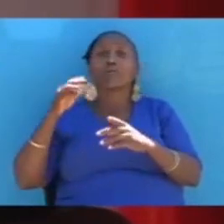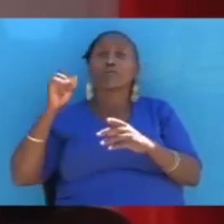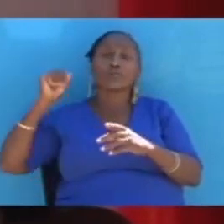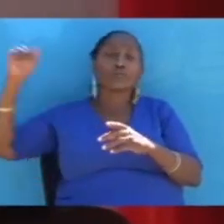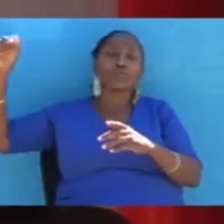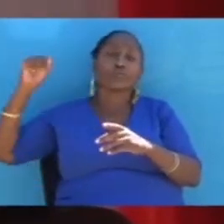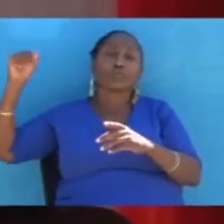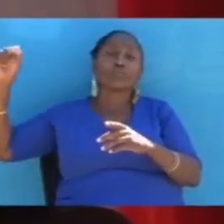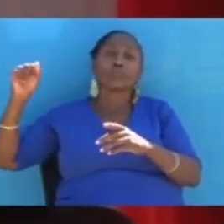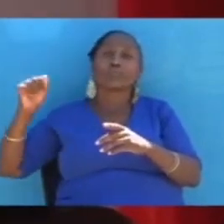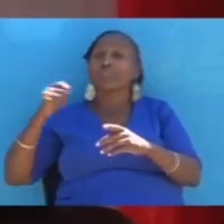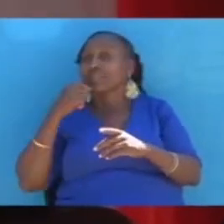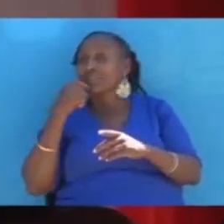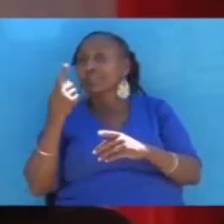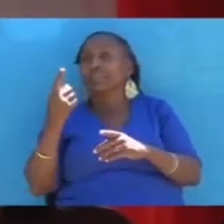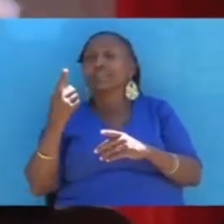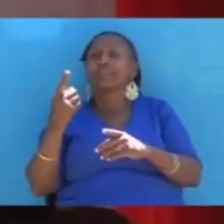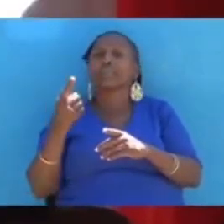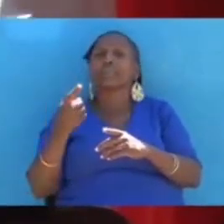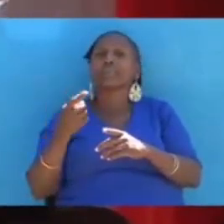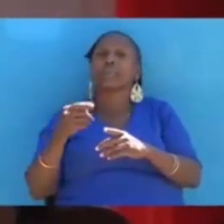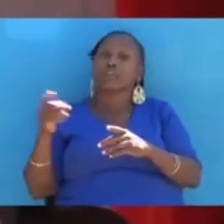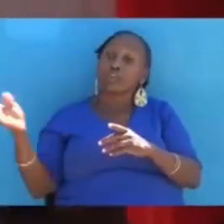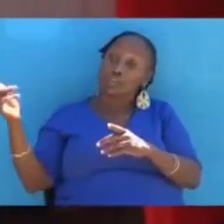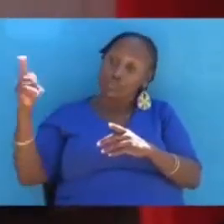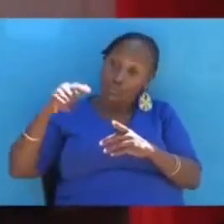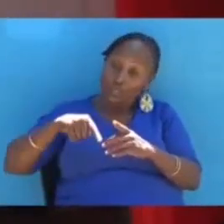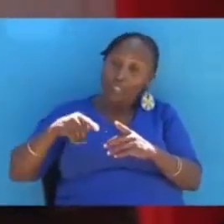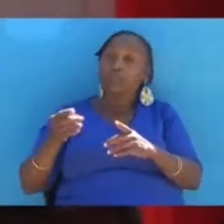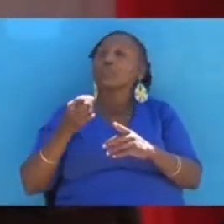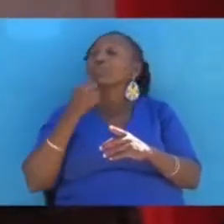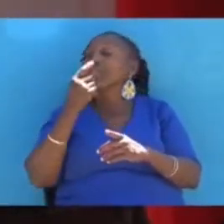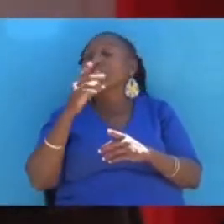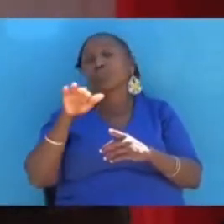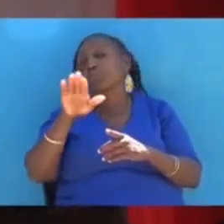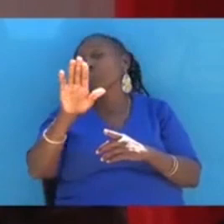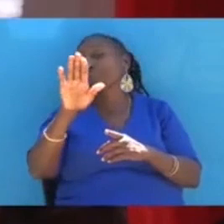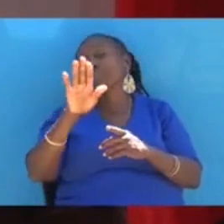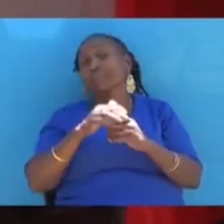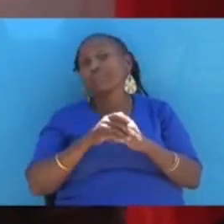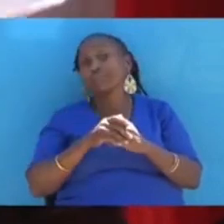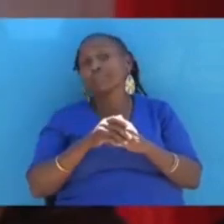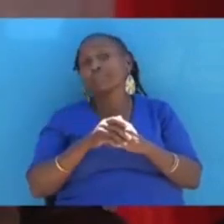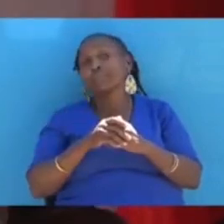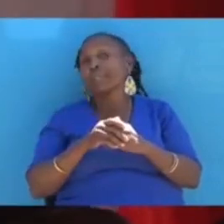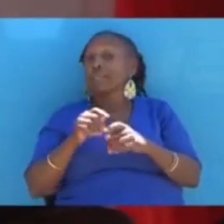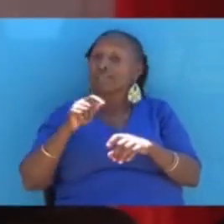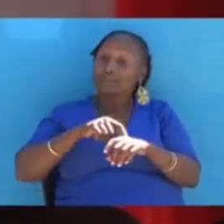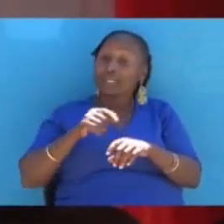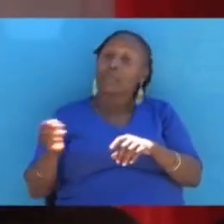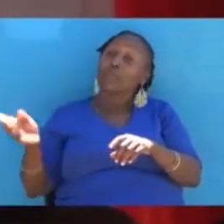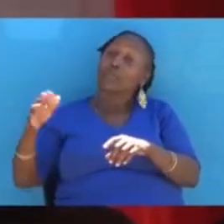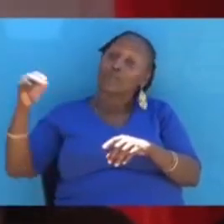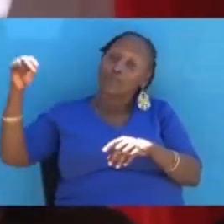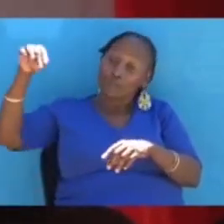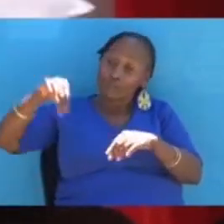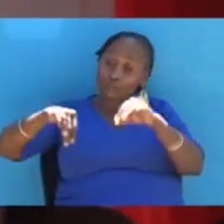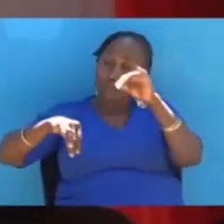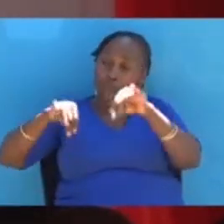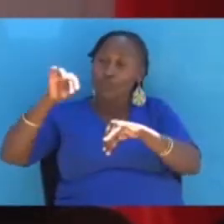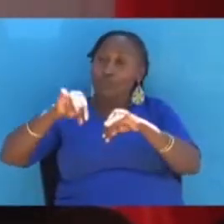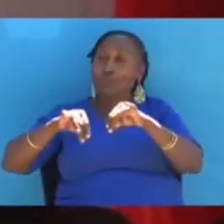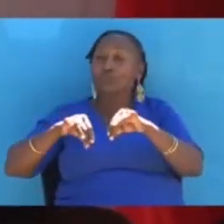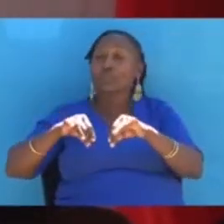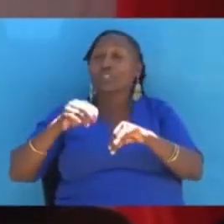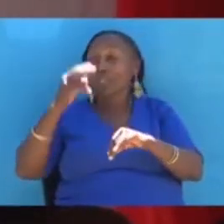Akafika hapa, akasema yake, ukafika hapa, ukasema yako, na tulipoenda kwa kura, hao watu ya